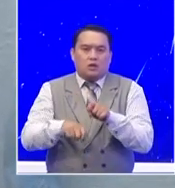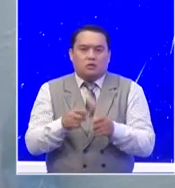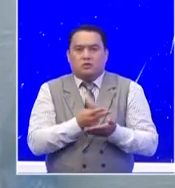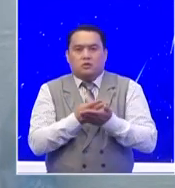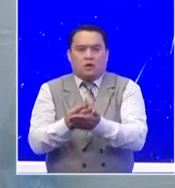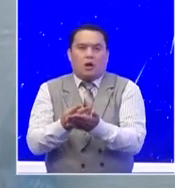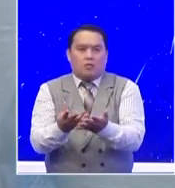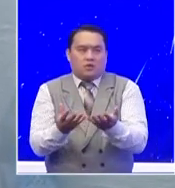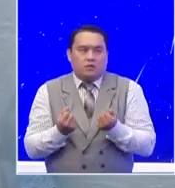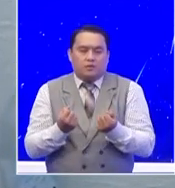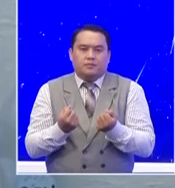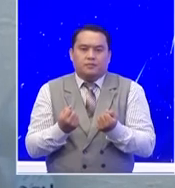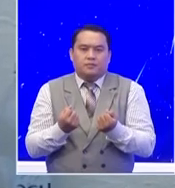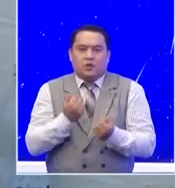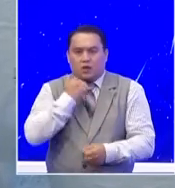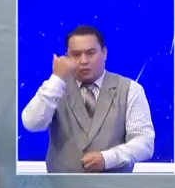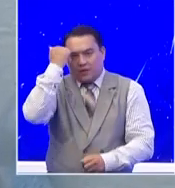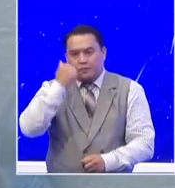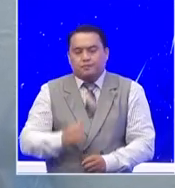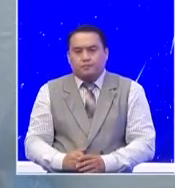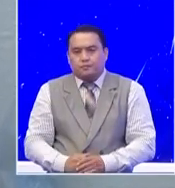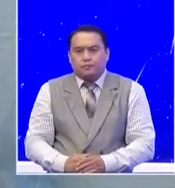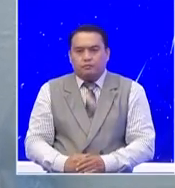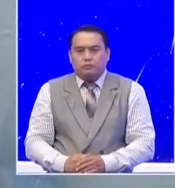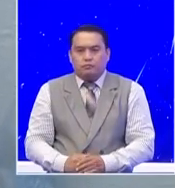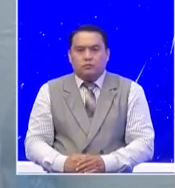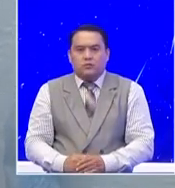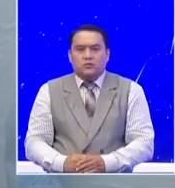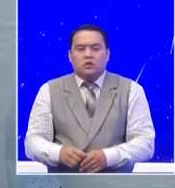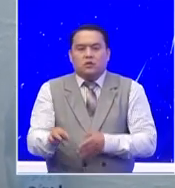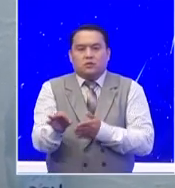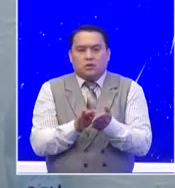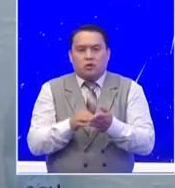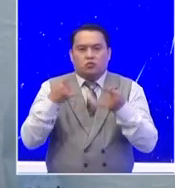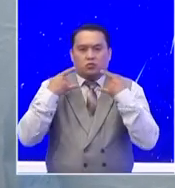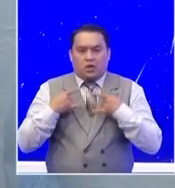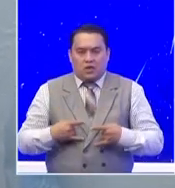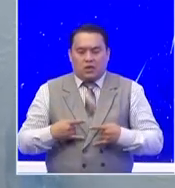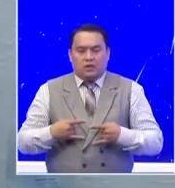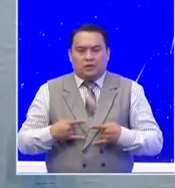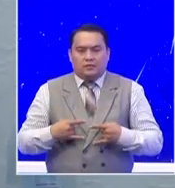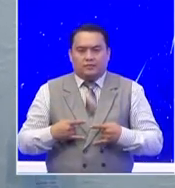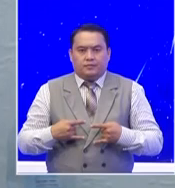жатқызды, қабылдады. Рахмет, жас қабылдады, сразу рентген түсірді,